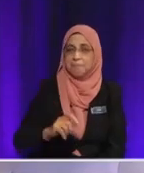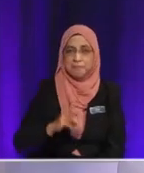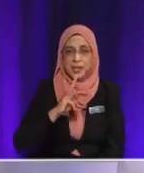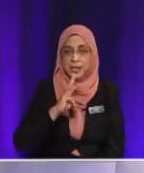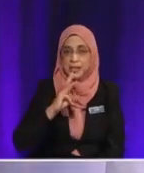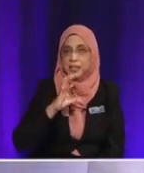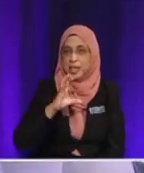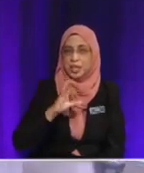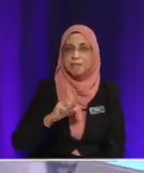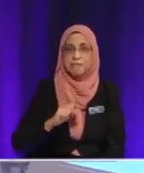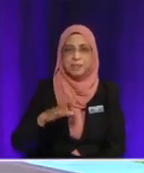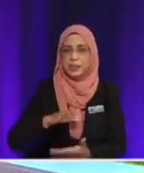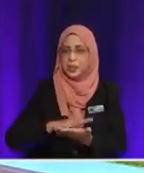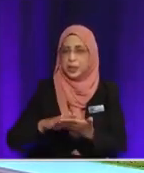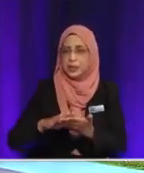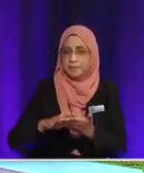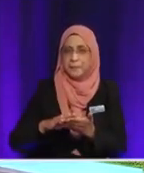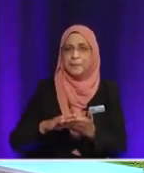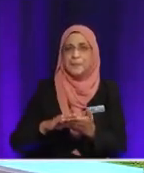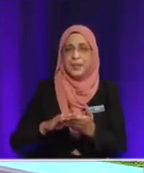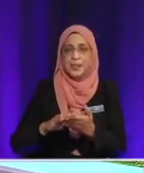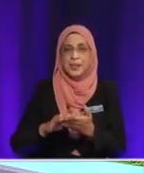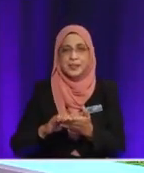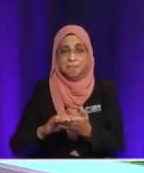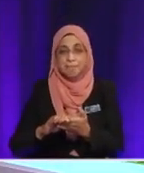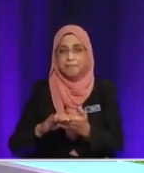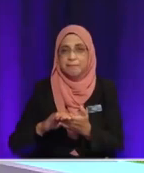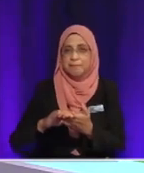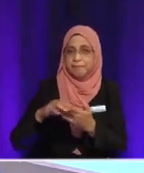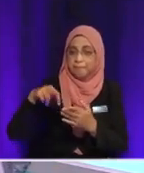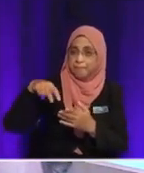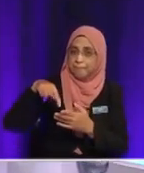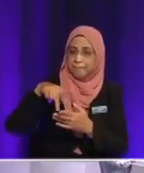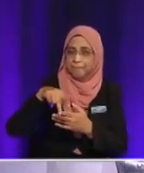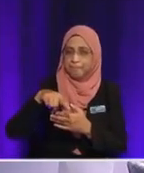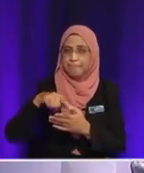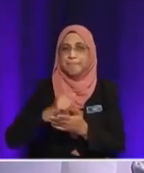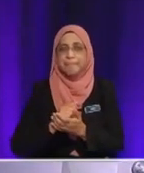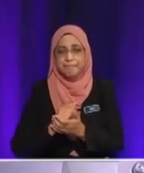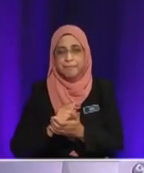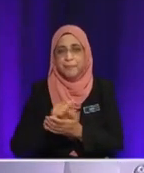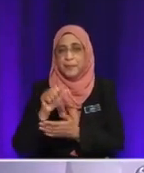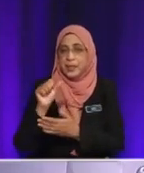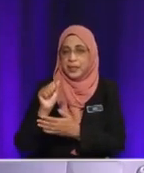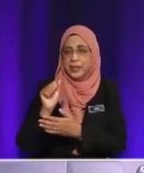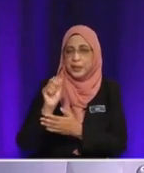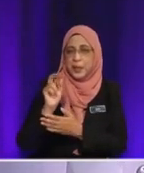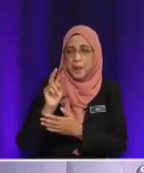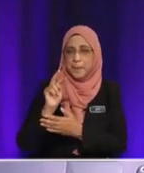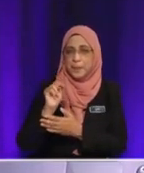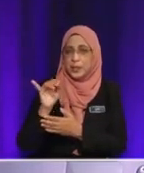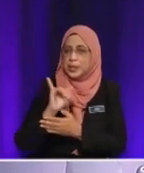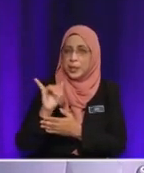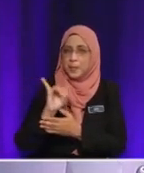bersih, kita nak gunakan gunakan kaki pula kan. Kaki pelanggan ni kita gunakan sama